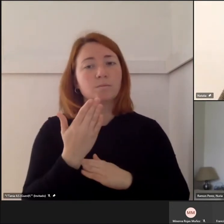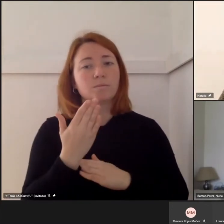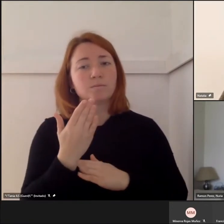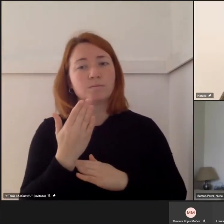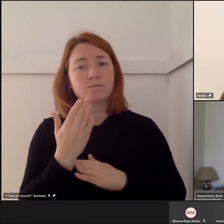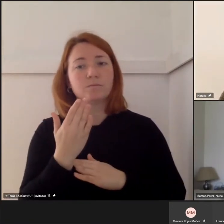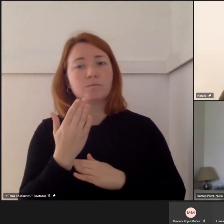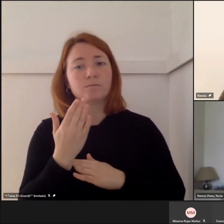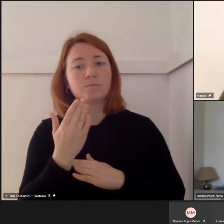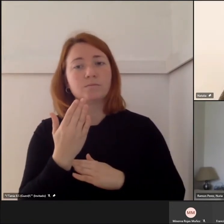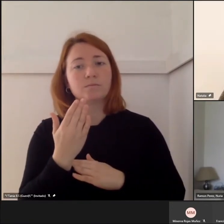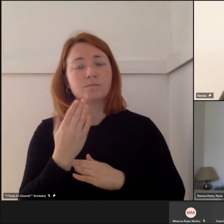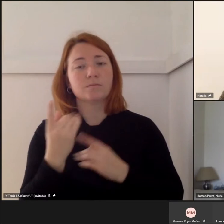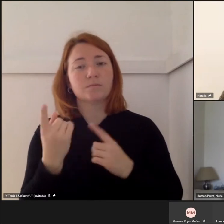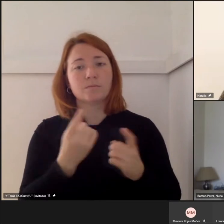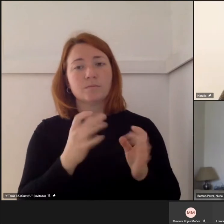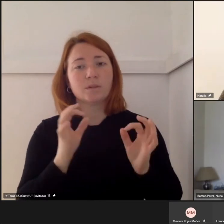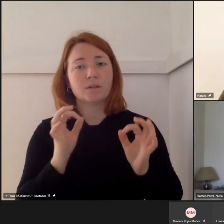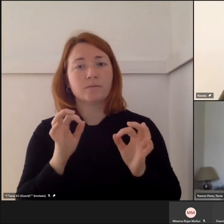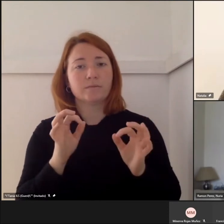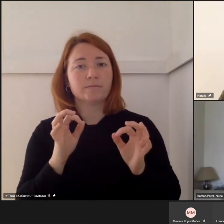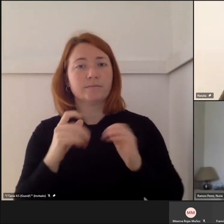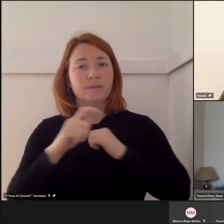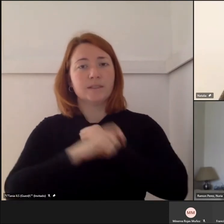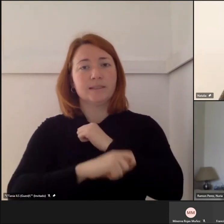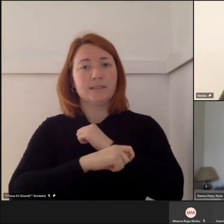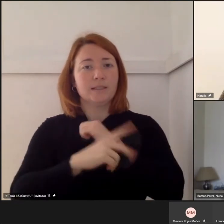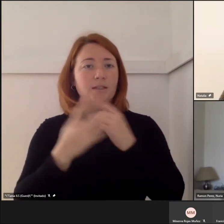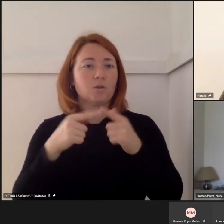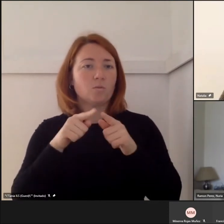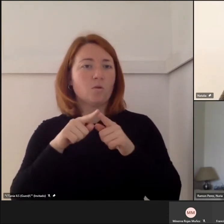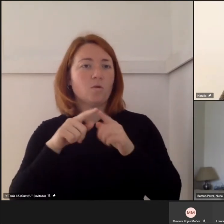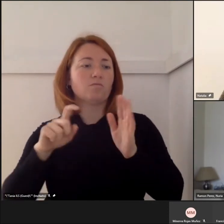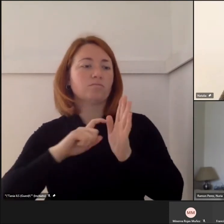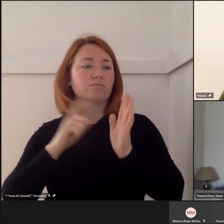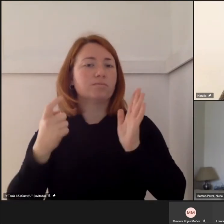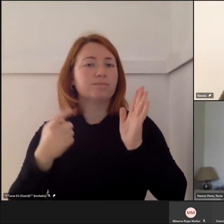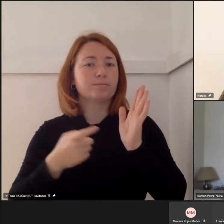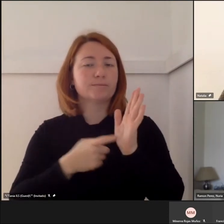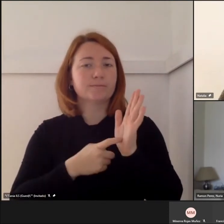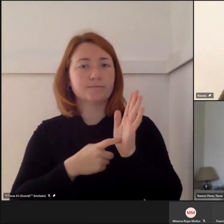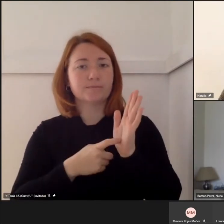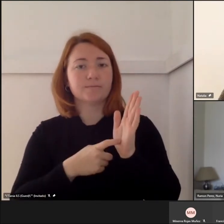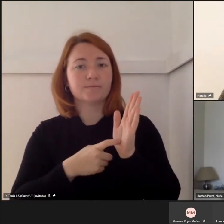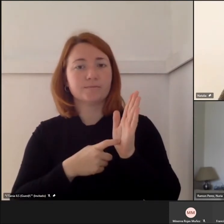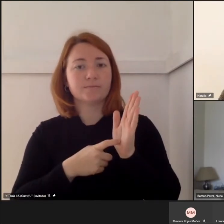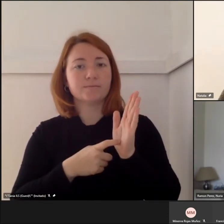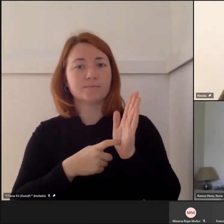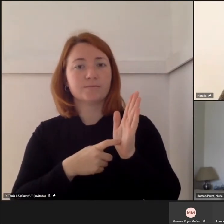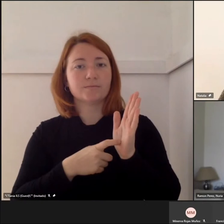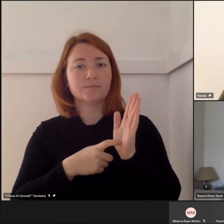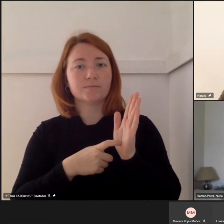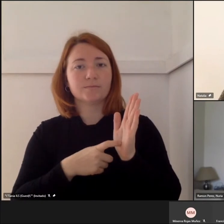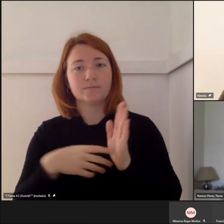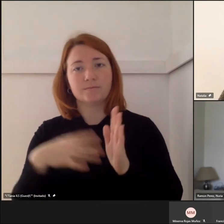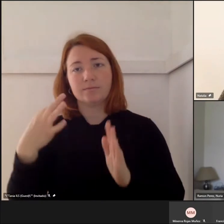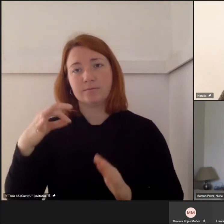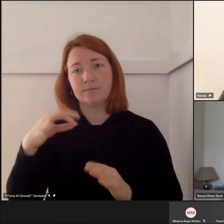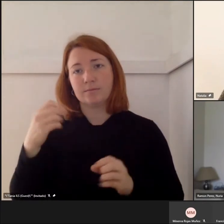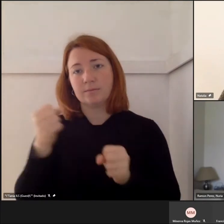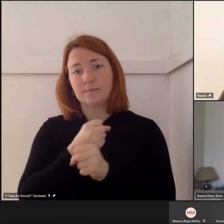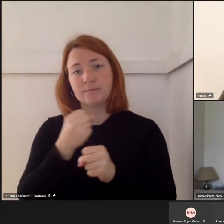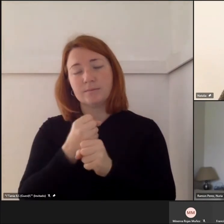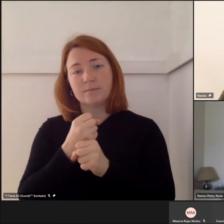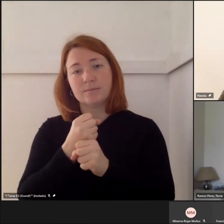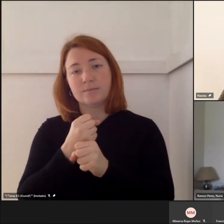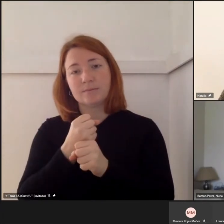estratègia molt integral, no? I les dades també ho posen de manifest. Vull dir, no és solament el treball intern de